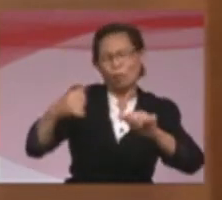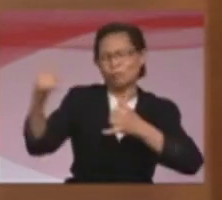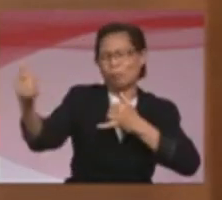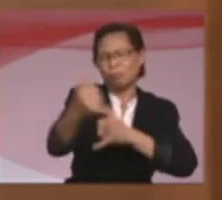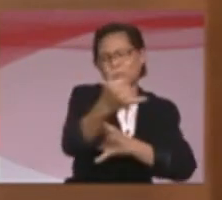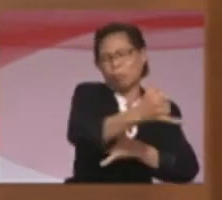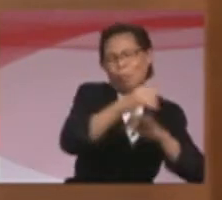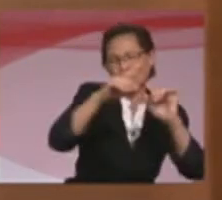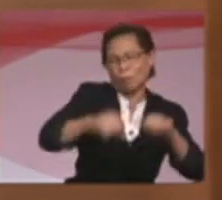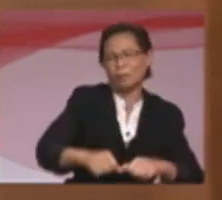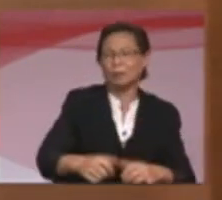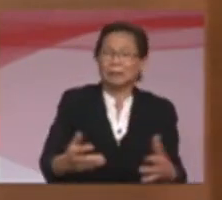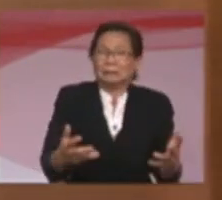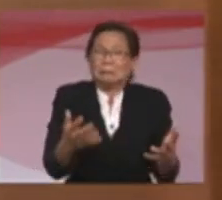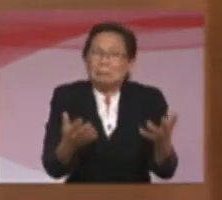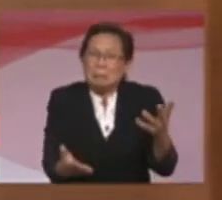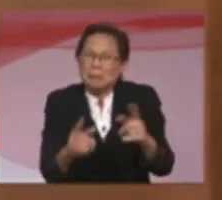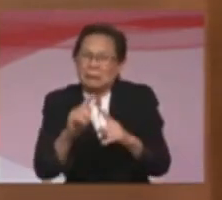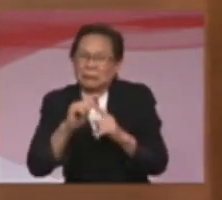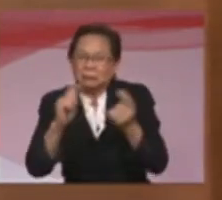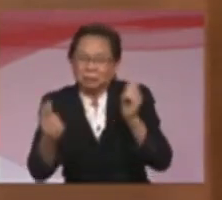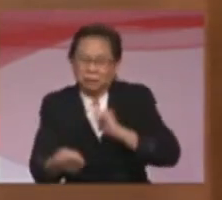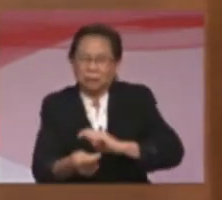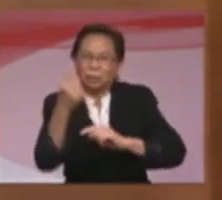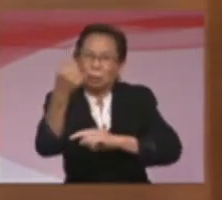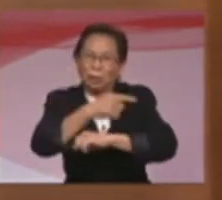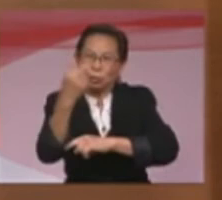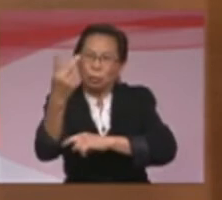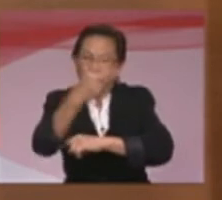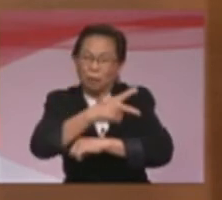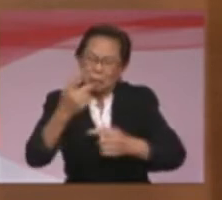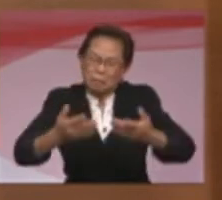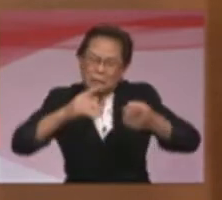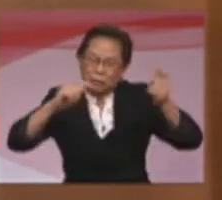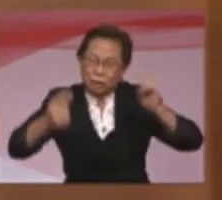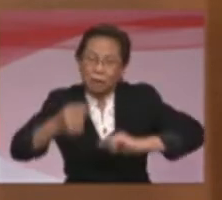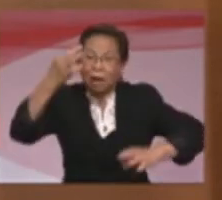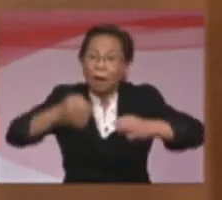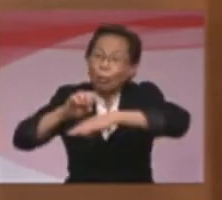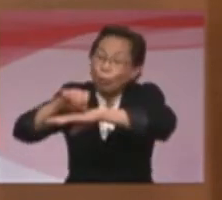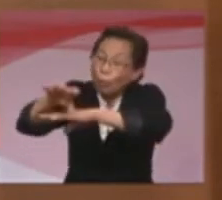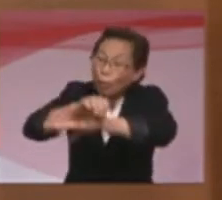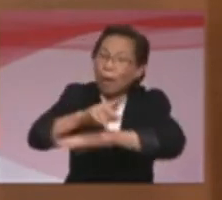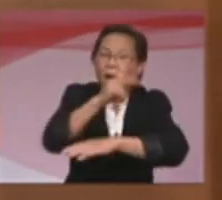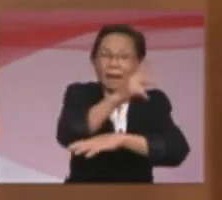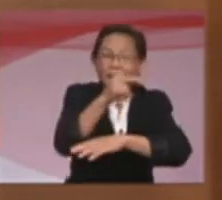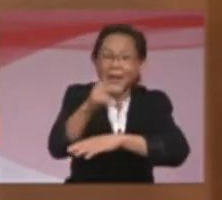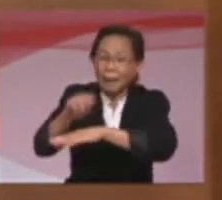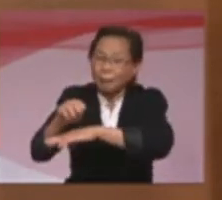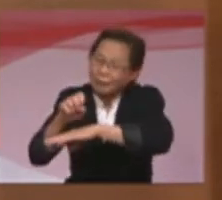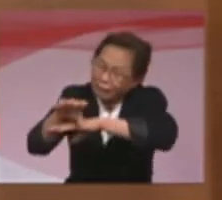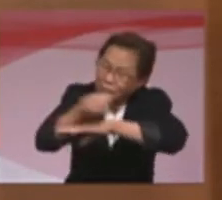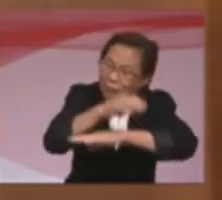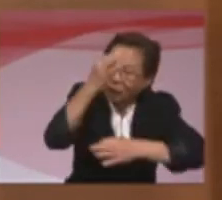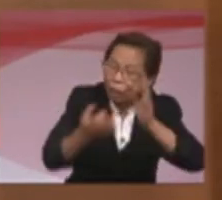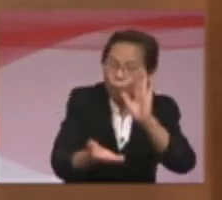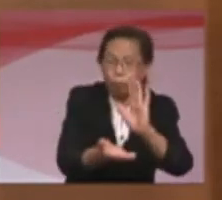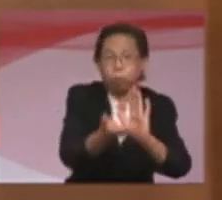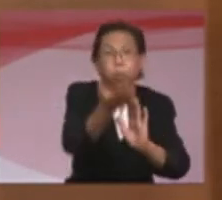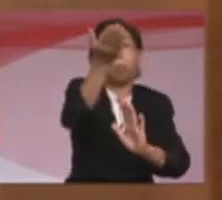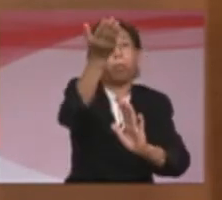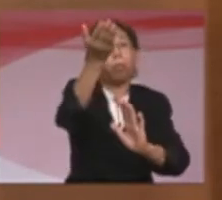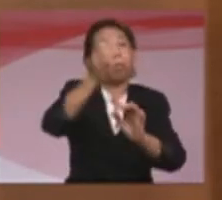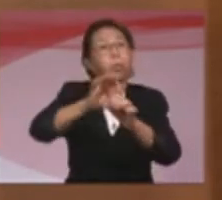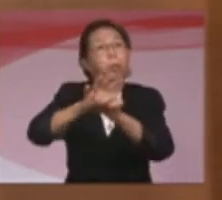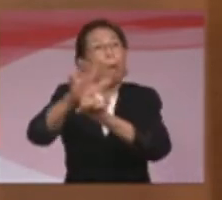mana pun seperti saya kata, situasi mungkin berubah dalam satu hari dua hari. Kalau dinasihatkan oleh Kementerian Kesihatan, kalau ada peningkatan kes